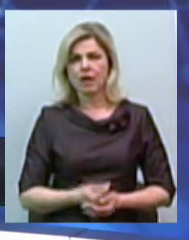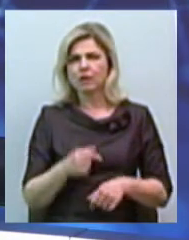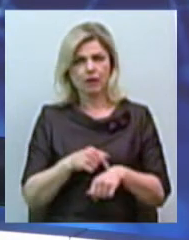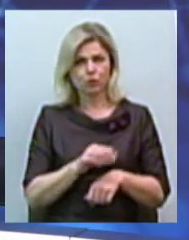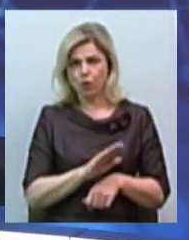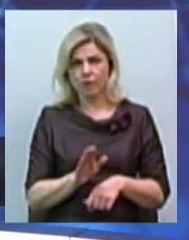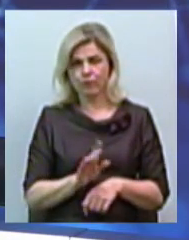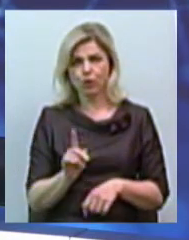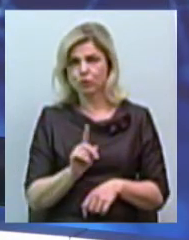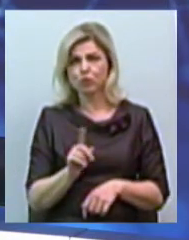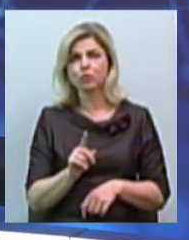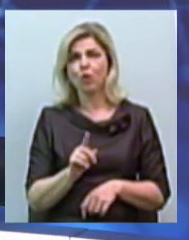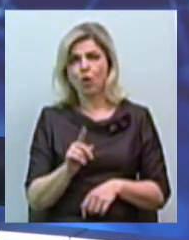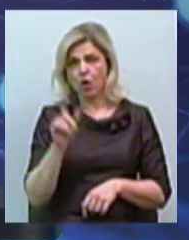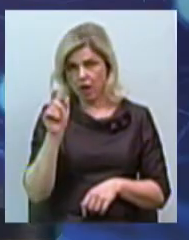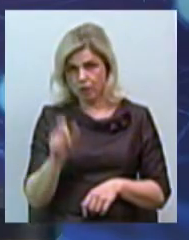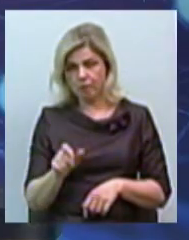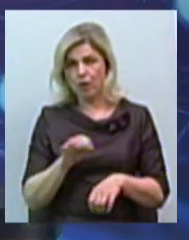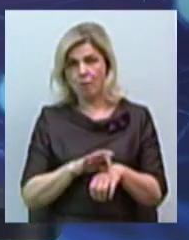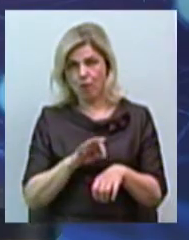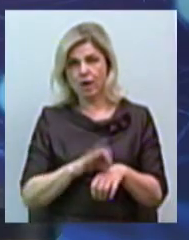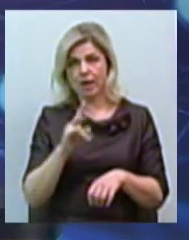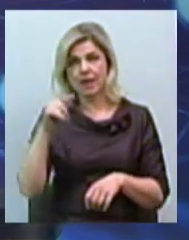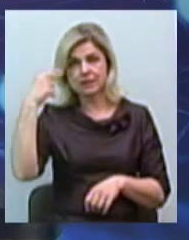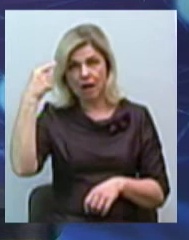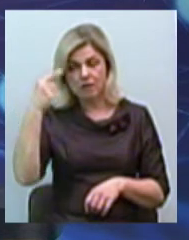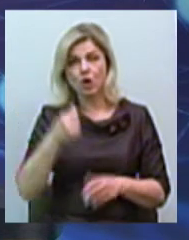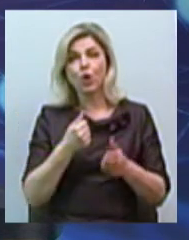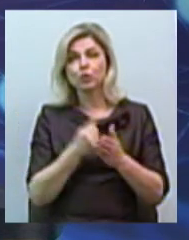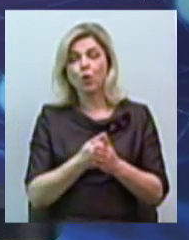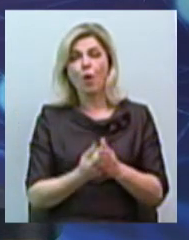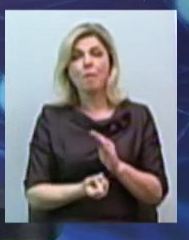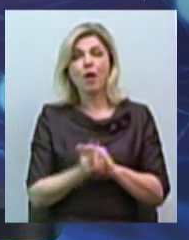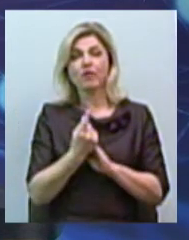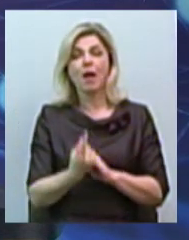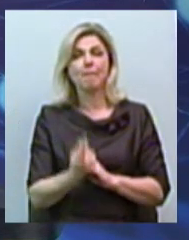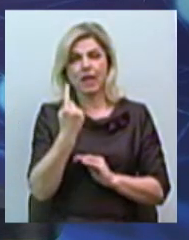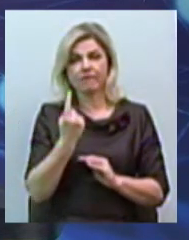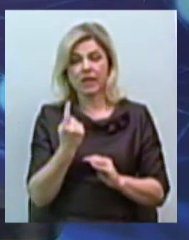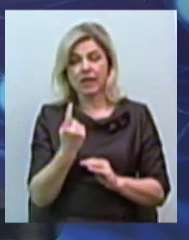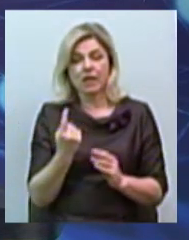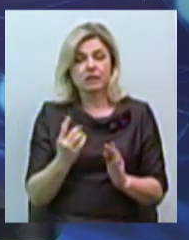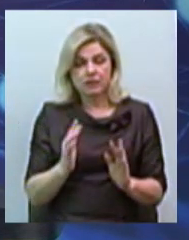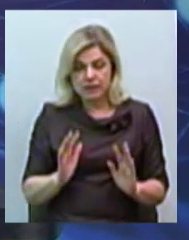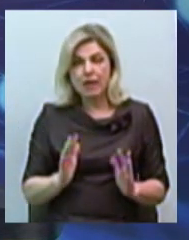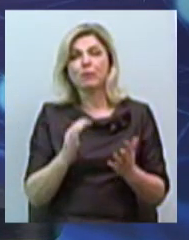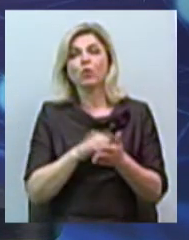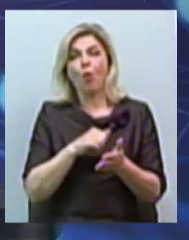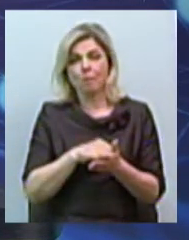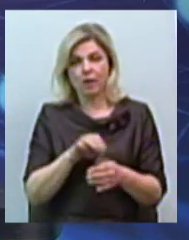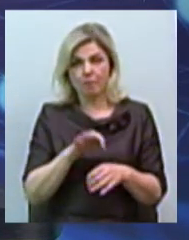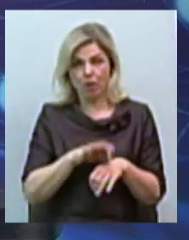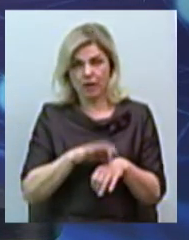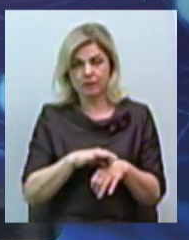здогадуватися, що вона хвора саме на сказ? Саме так, до появи перших симптомів сказу. А коли з'явились